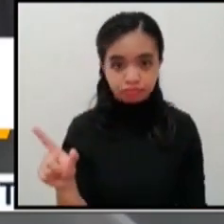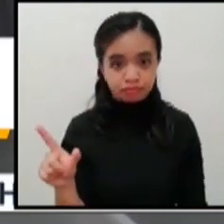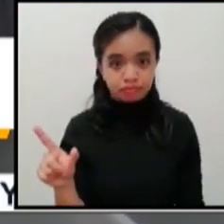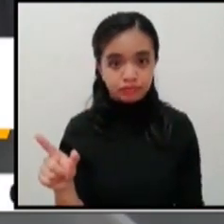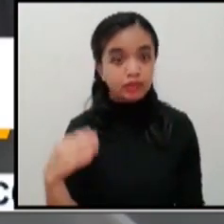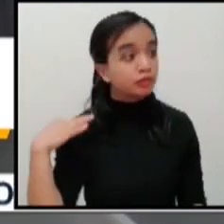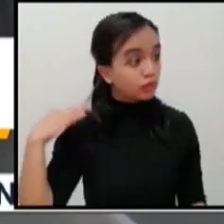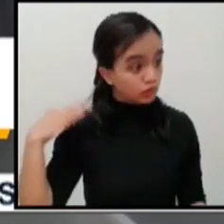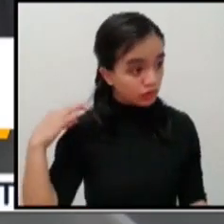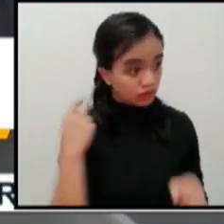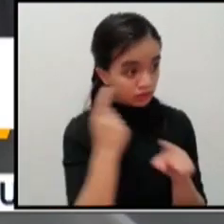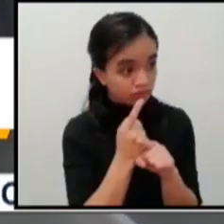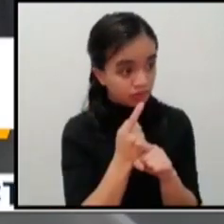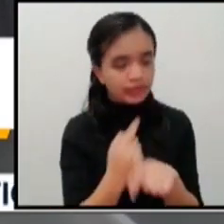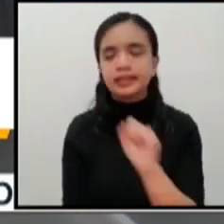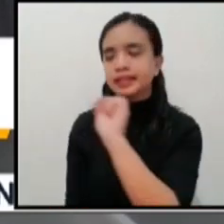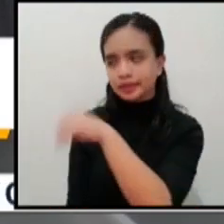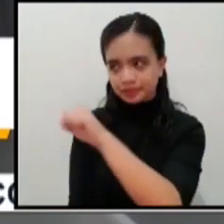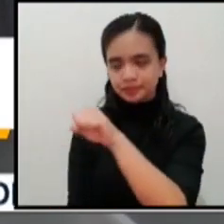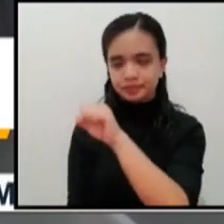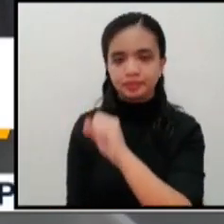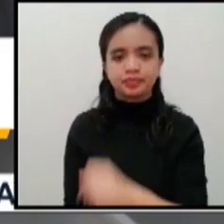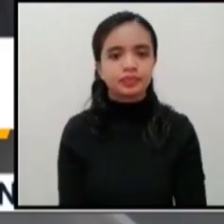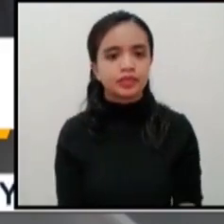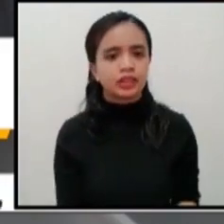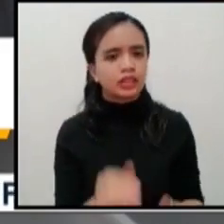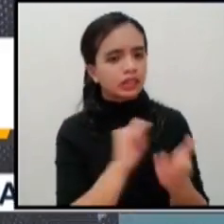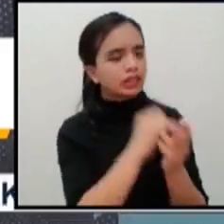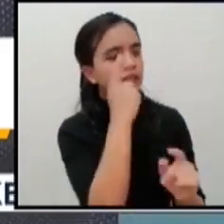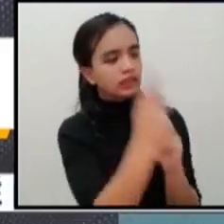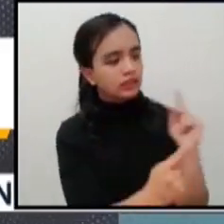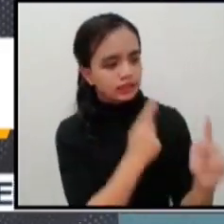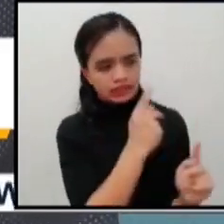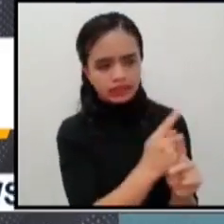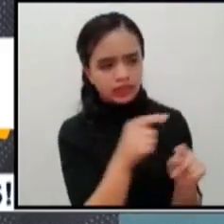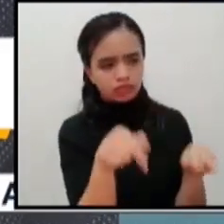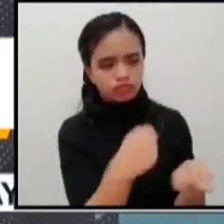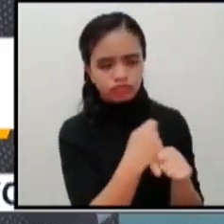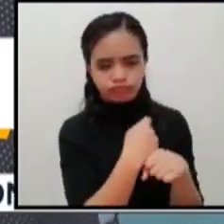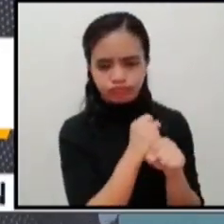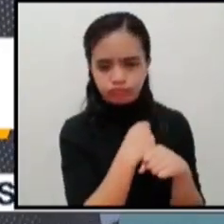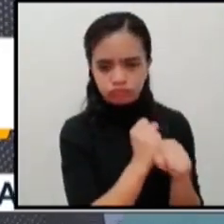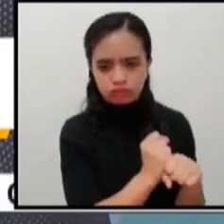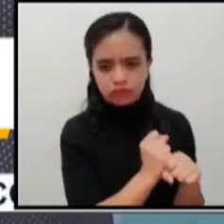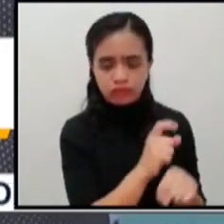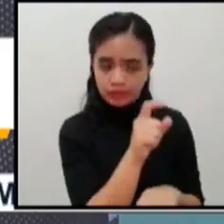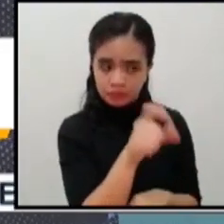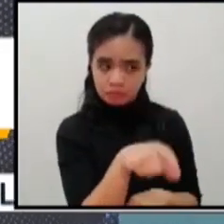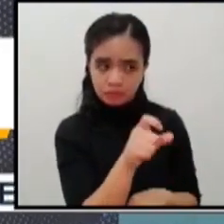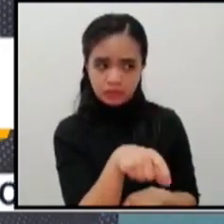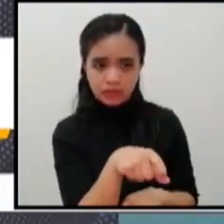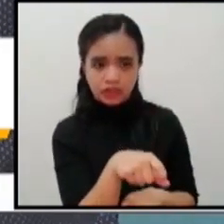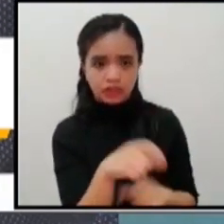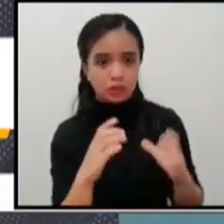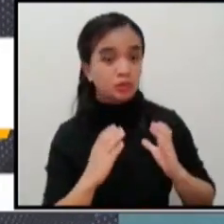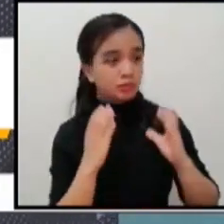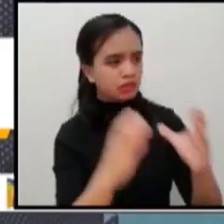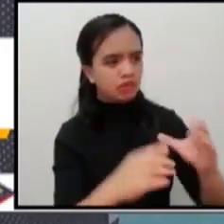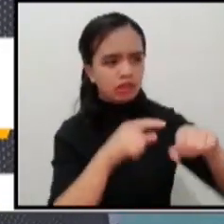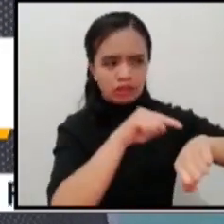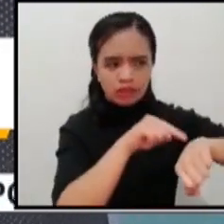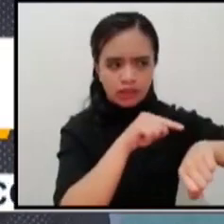po ba? Yes po. Okay, yung ganitong klase ng production, no? Kailangan dito commitment, syempre oras at matinding